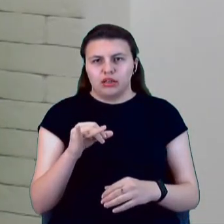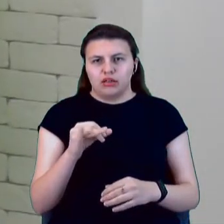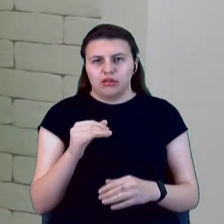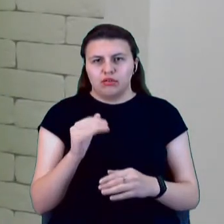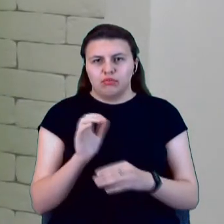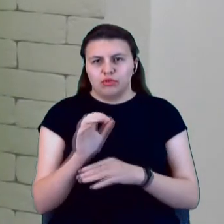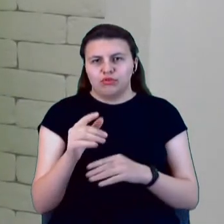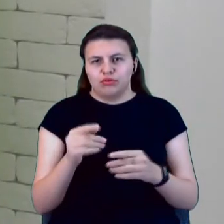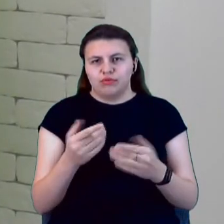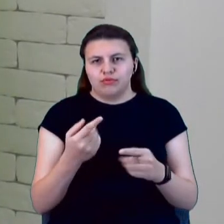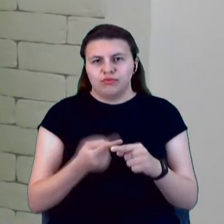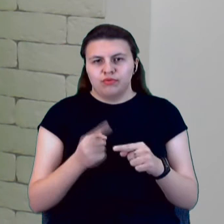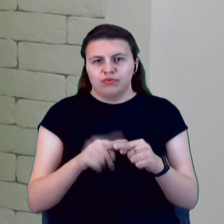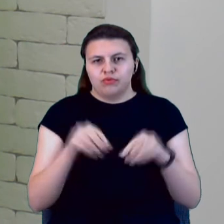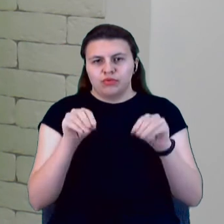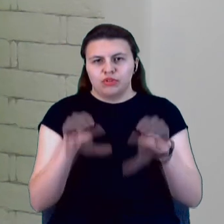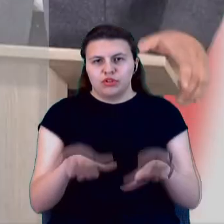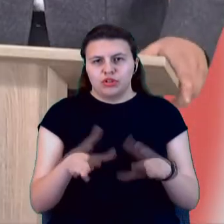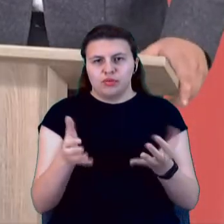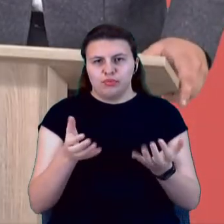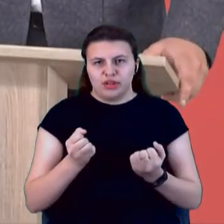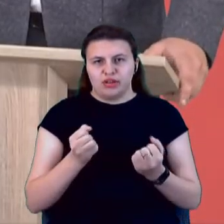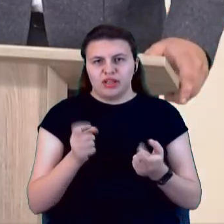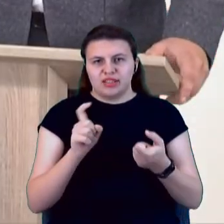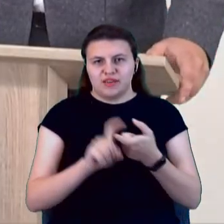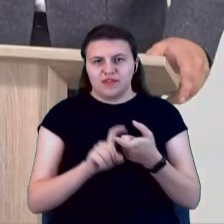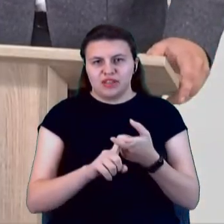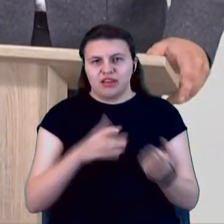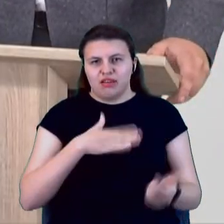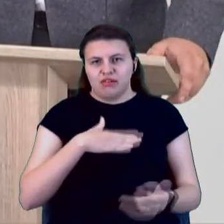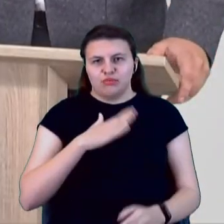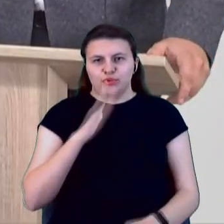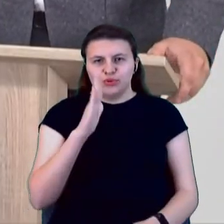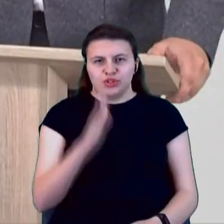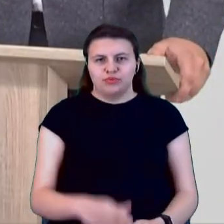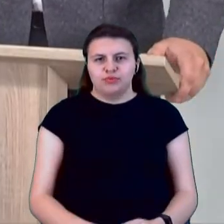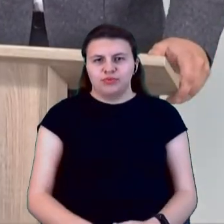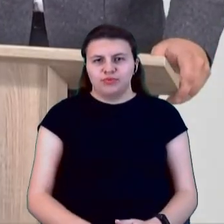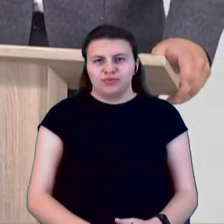качестве решений и их принятия, зависит наше будущее. Спасибо.